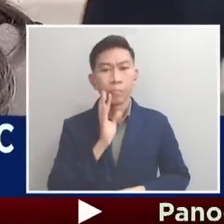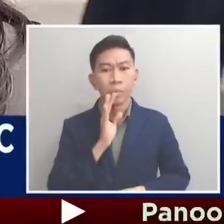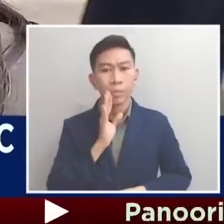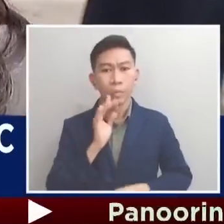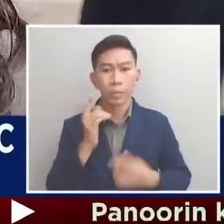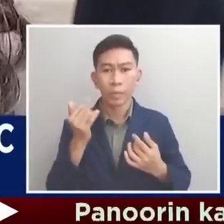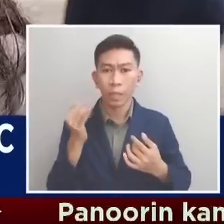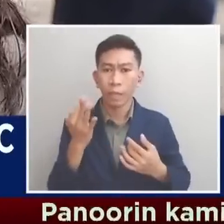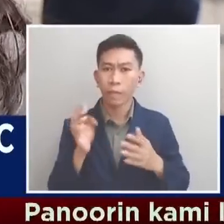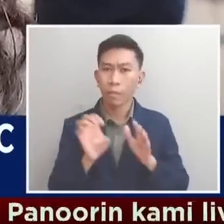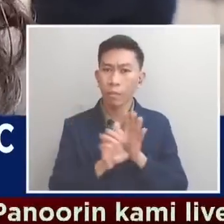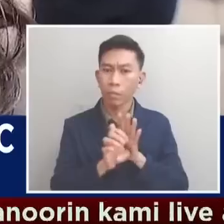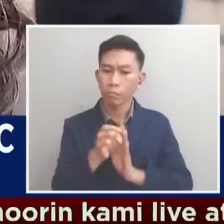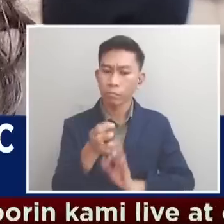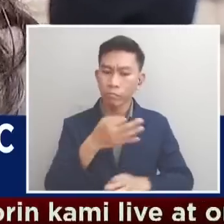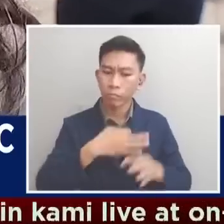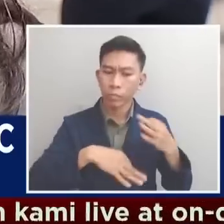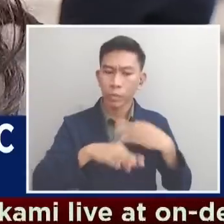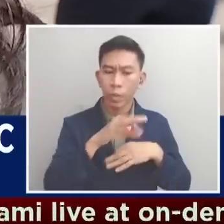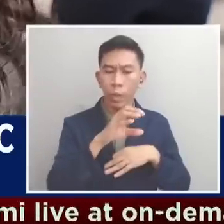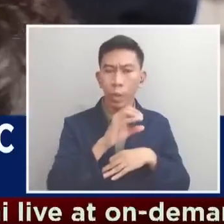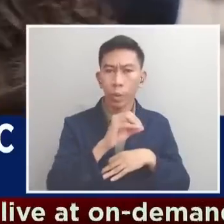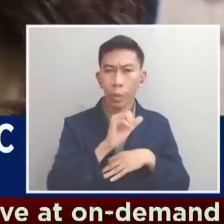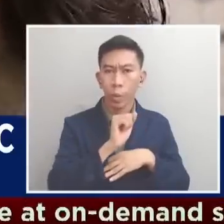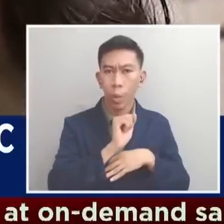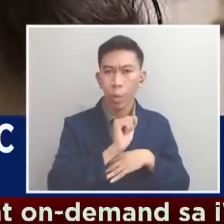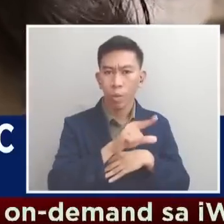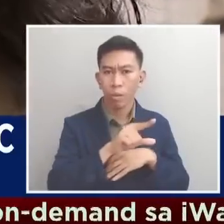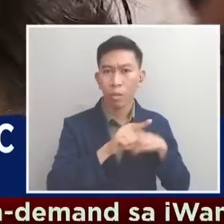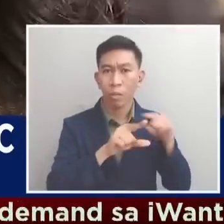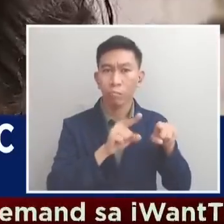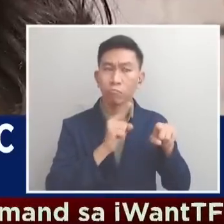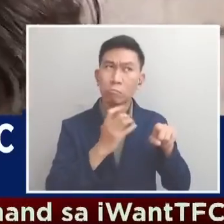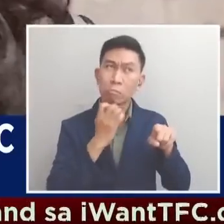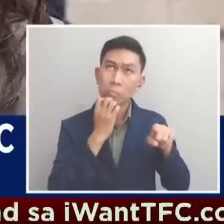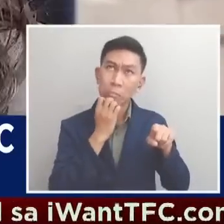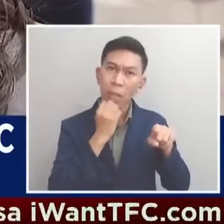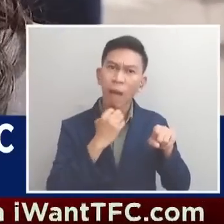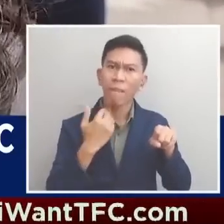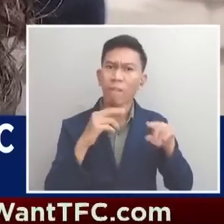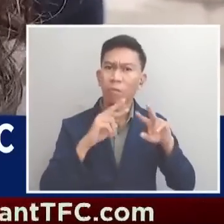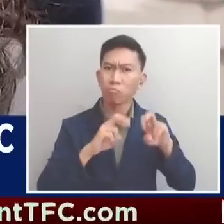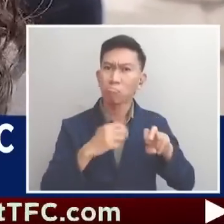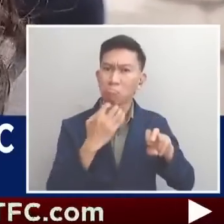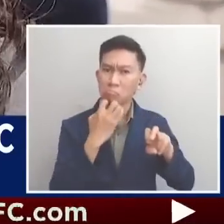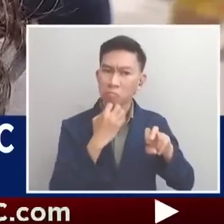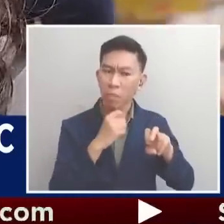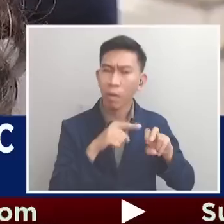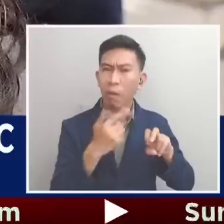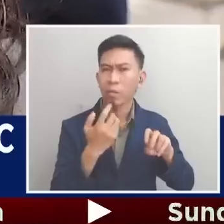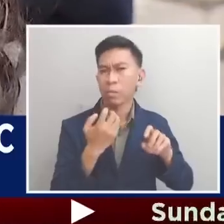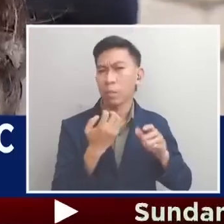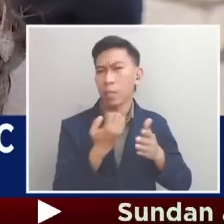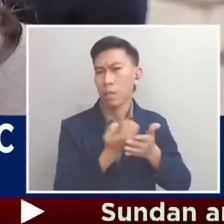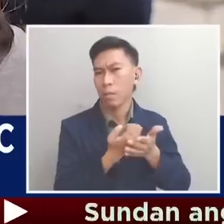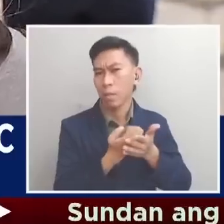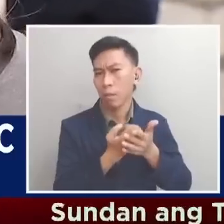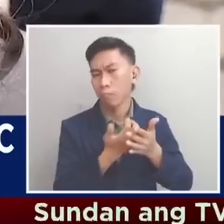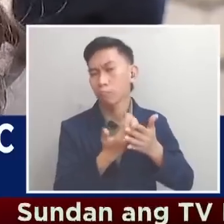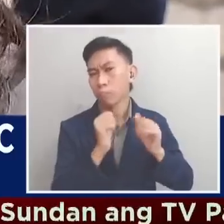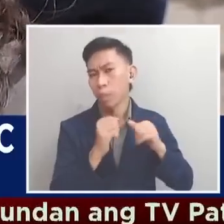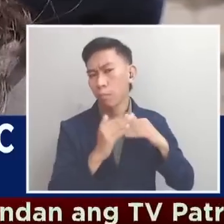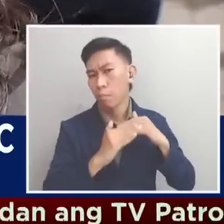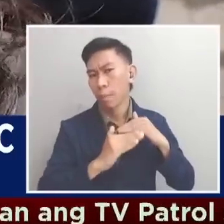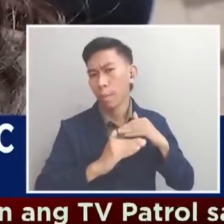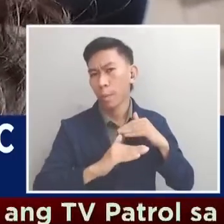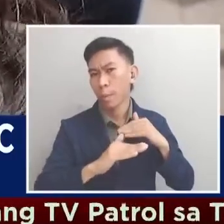renewable energy, mas nakakatipid po siya, mas economically feasible po siya, at mas practical po